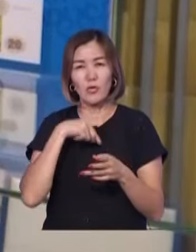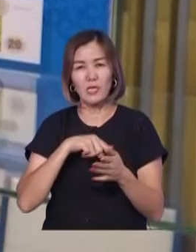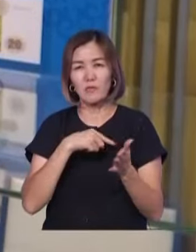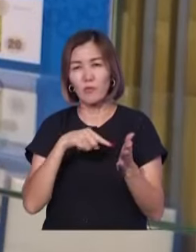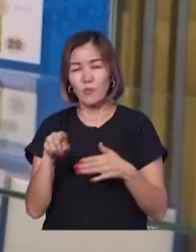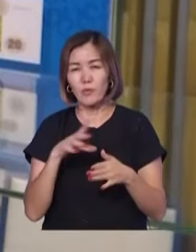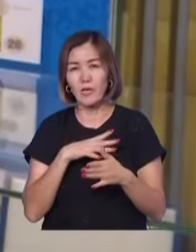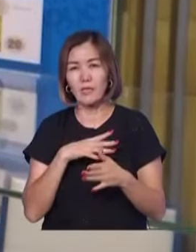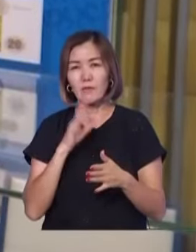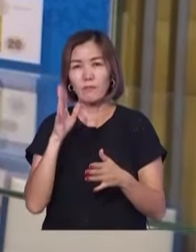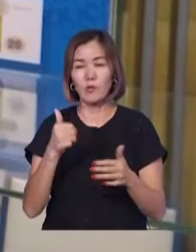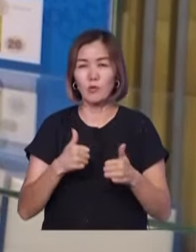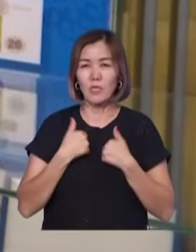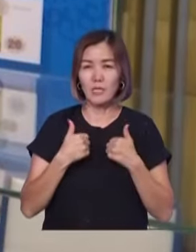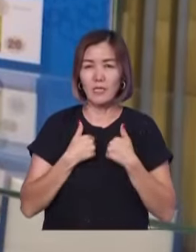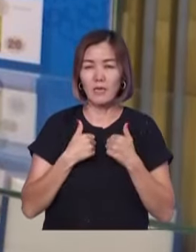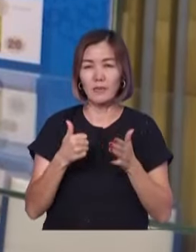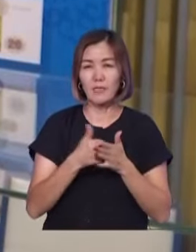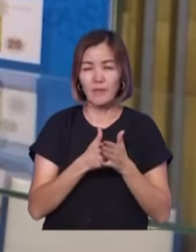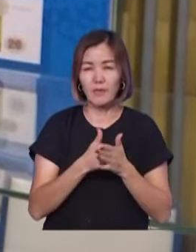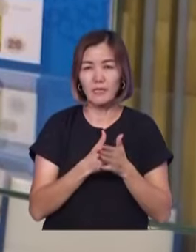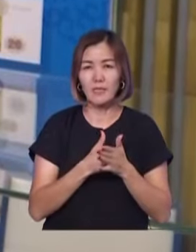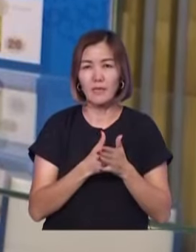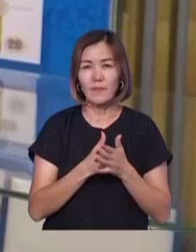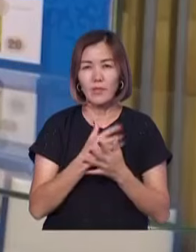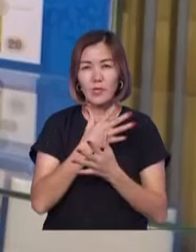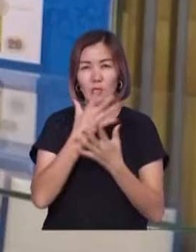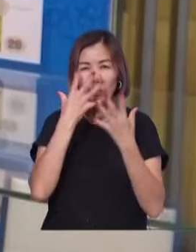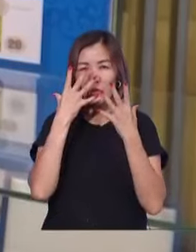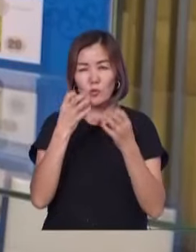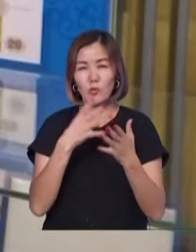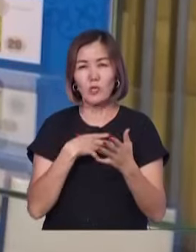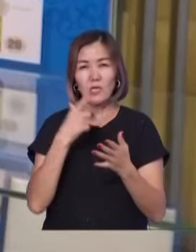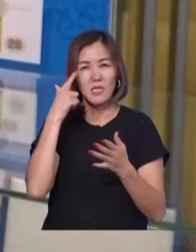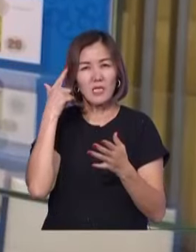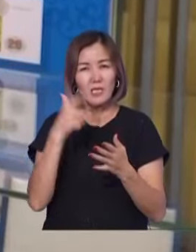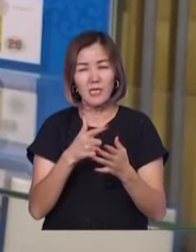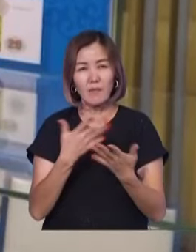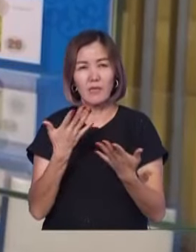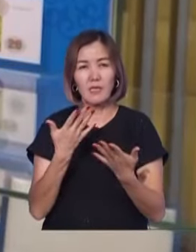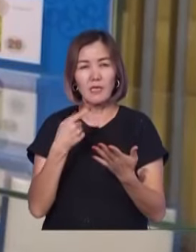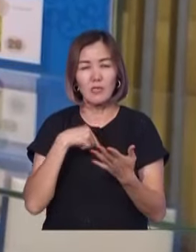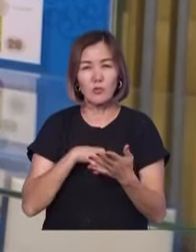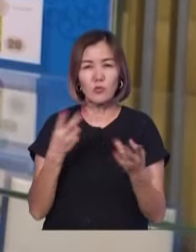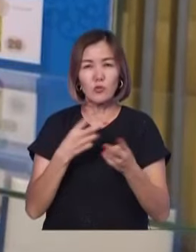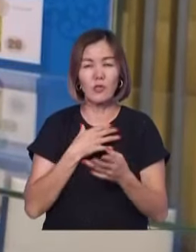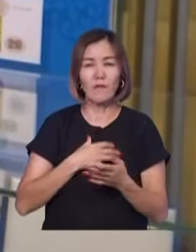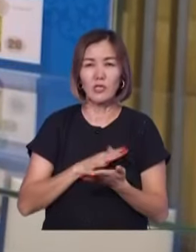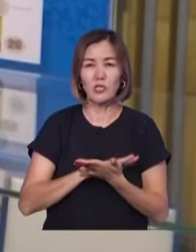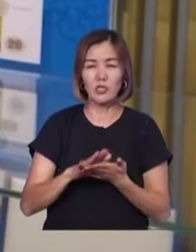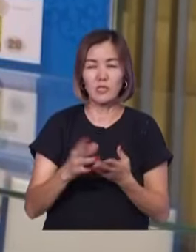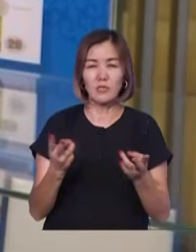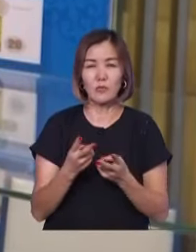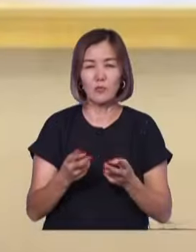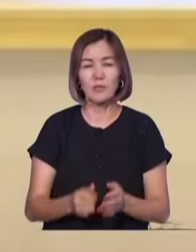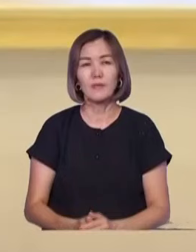оставаться в так называемом кругу тьмы его понимание тьма - это не только неграмотность это затуманивание сознания человека а он хотел избавиться от